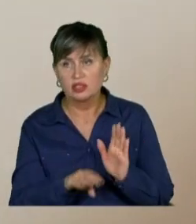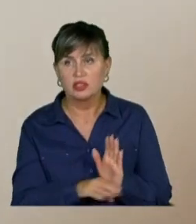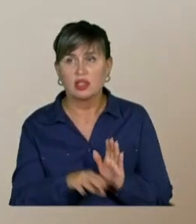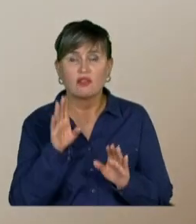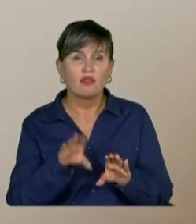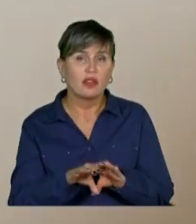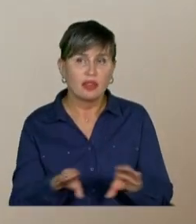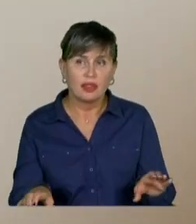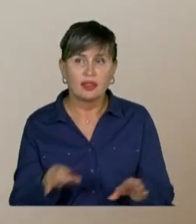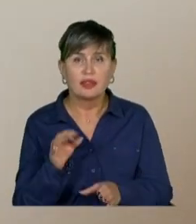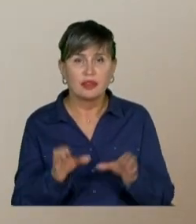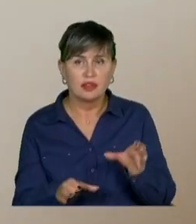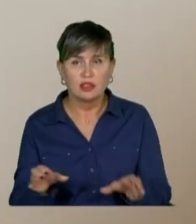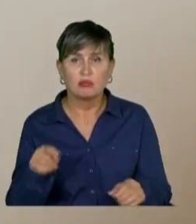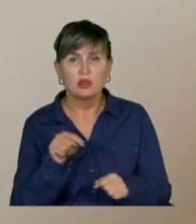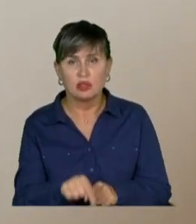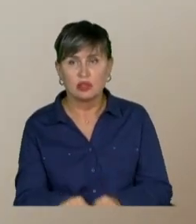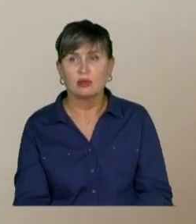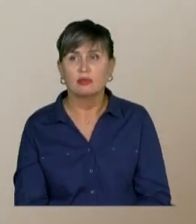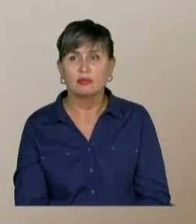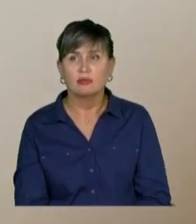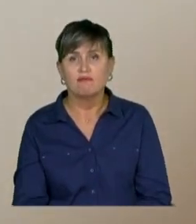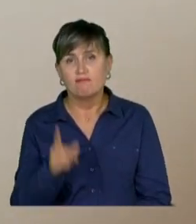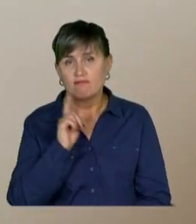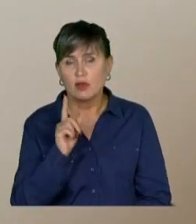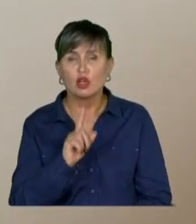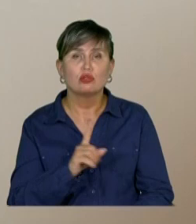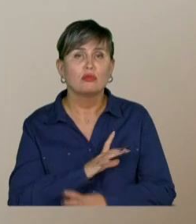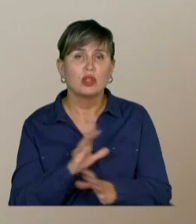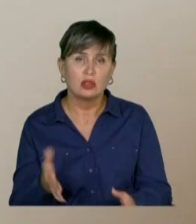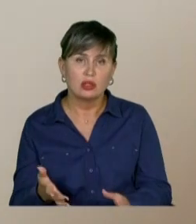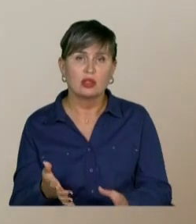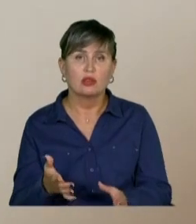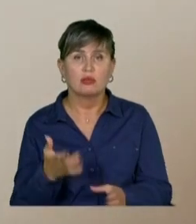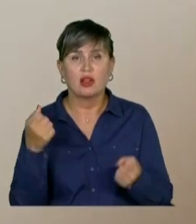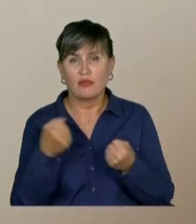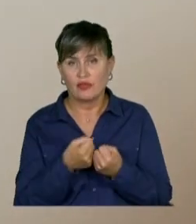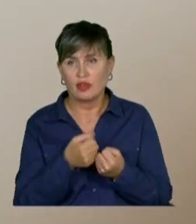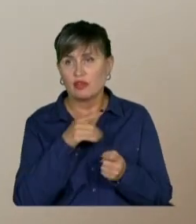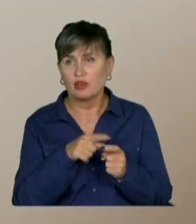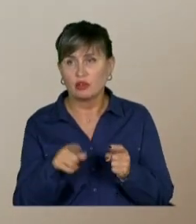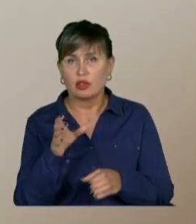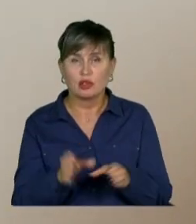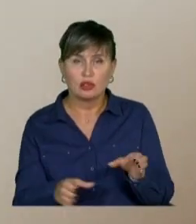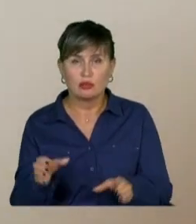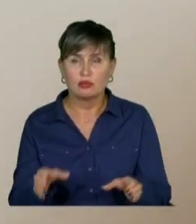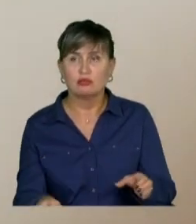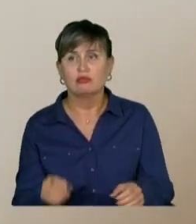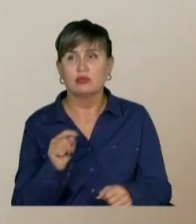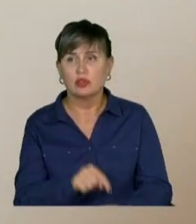Водопровод и теплоснабжение там буквально пока, чтобы не было авральной ситуации у нас в период отопительного сезона,